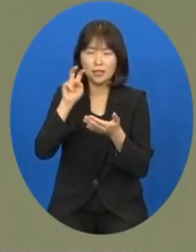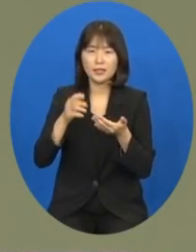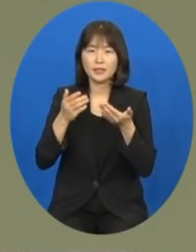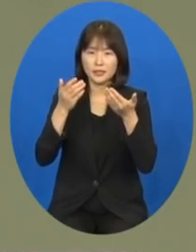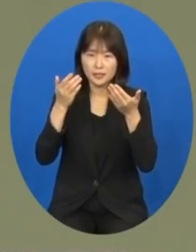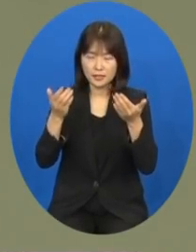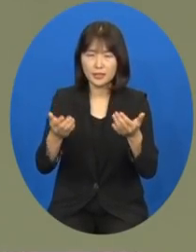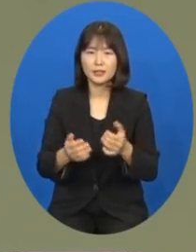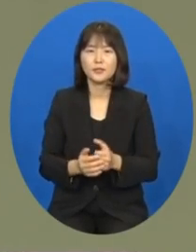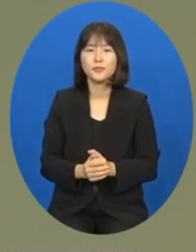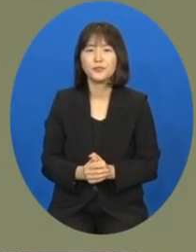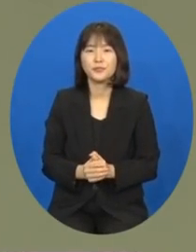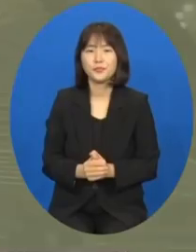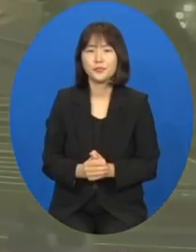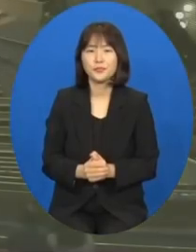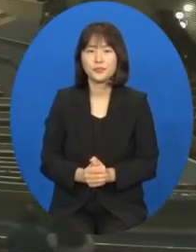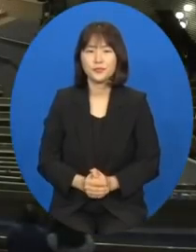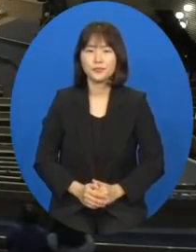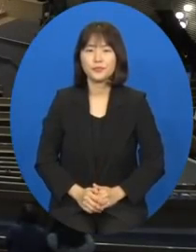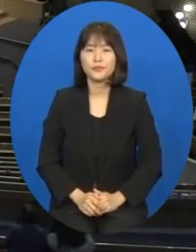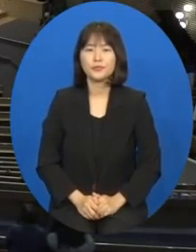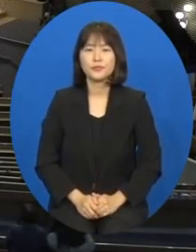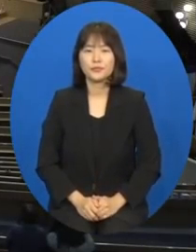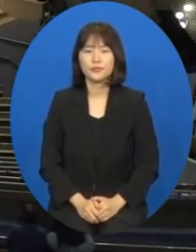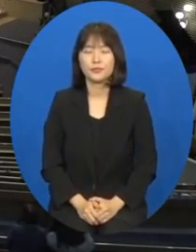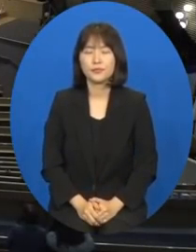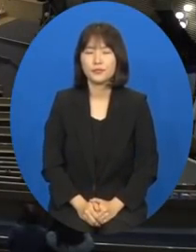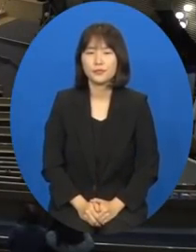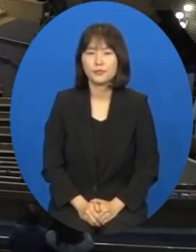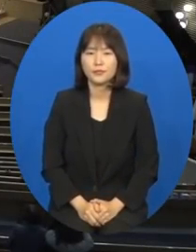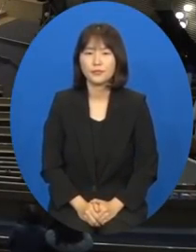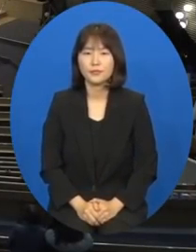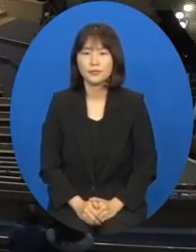함께 찬양 하겠습니다 으